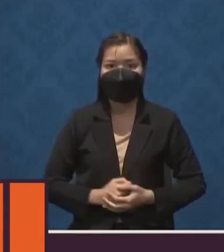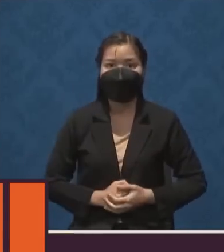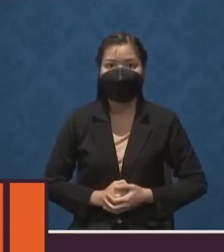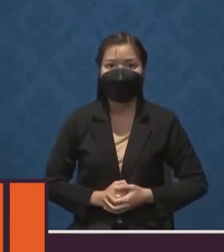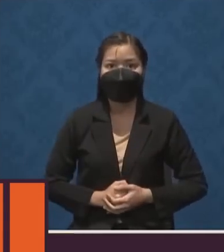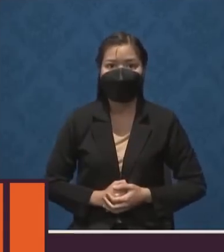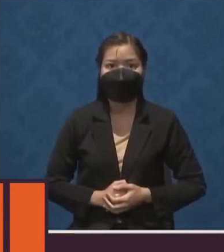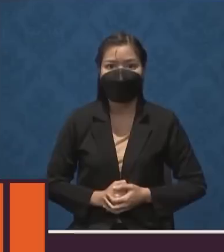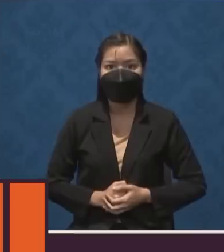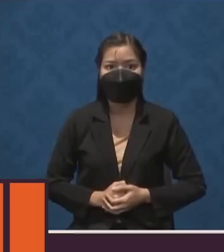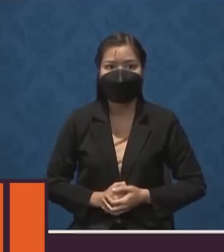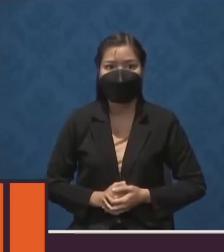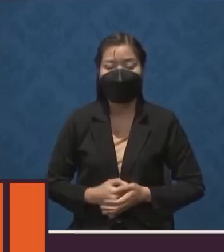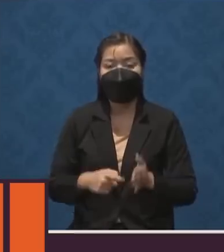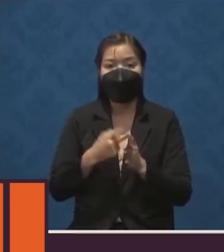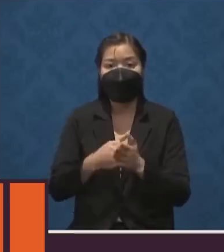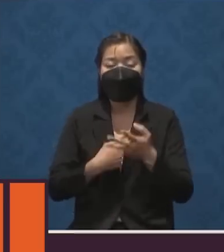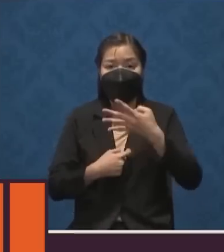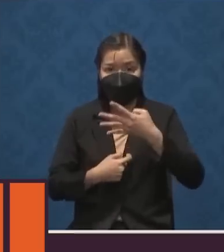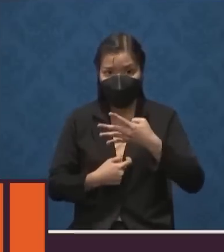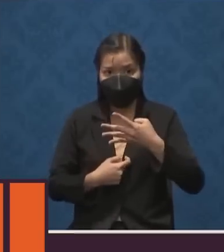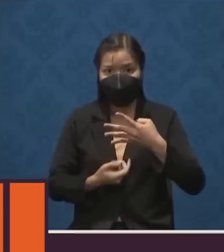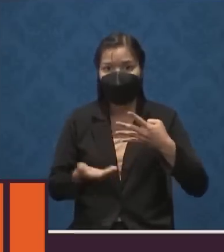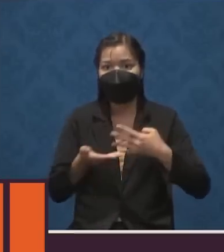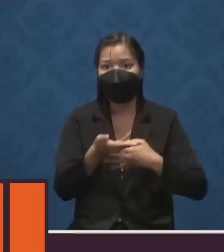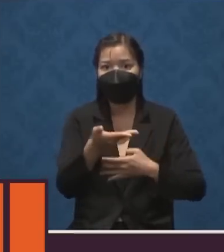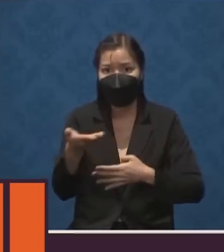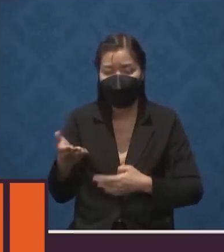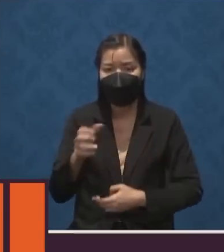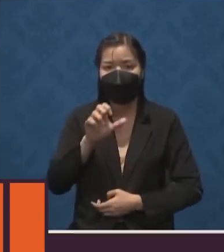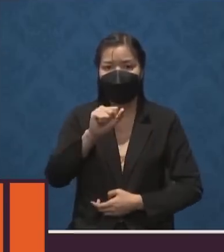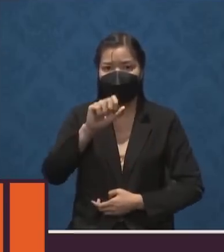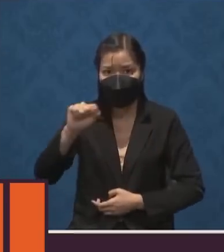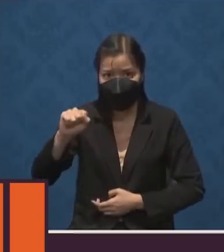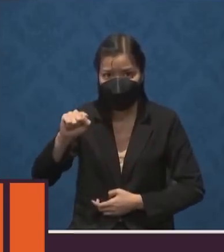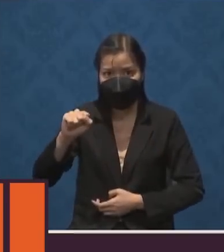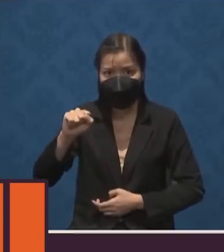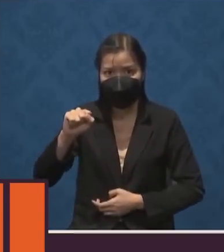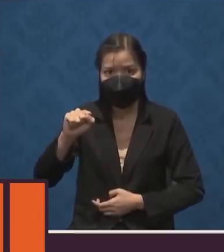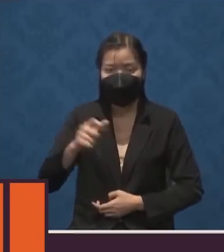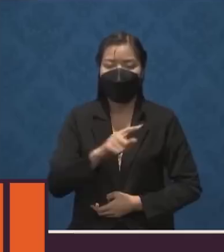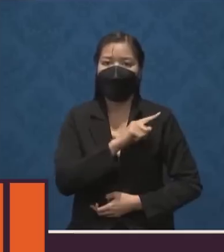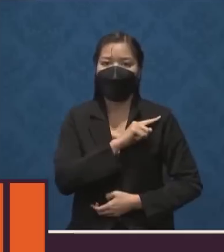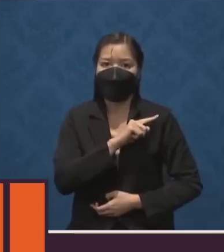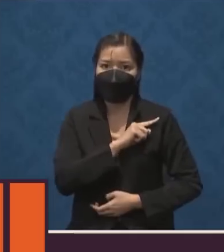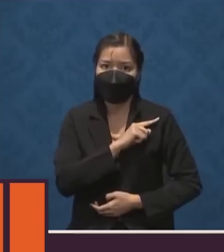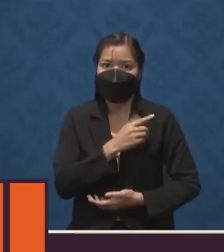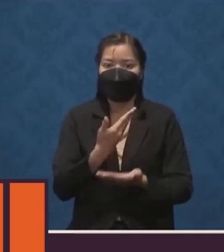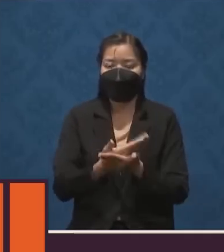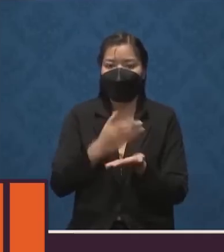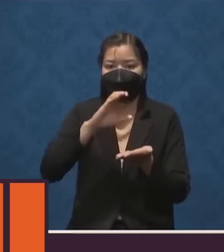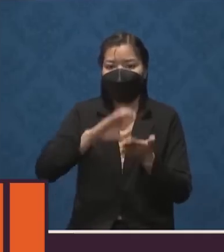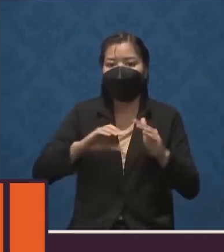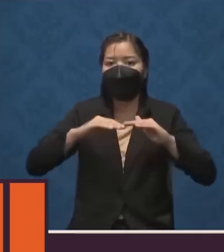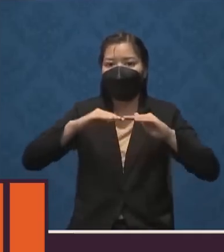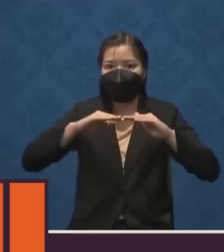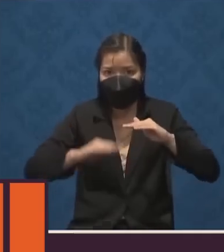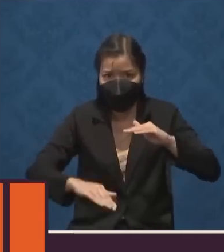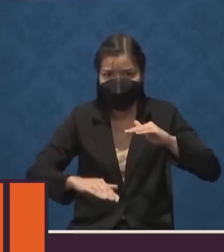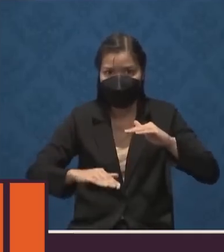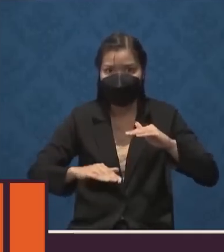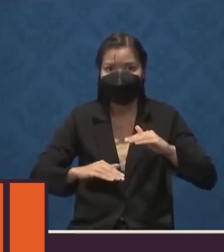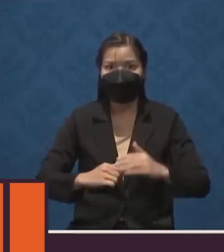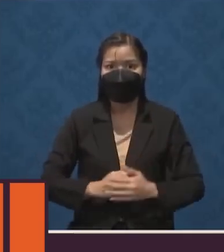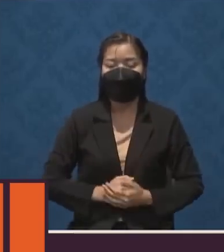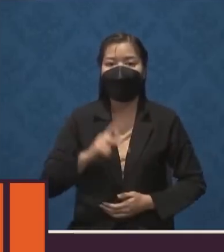4 เห็ผดงกล่าวนะครับผมไดอยจะขอใหชภาพพแรัดอนนั้นพิจนาปรับลบบทและก็ประมาณของกอรานอภายใ้สักัดสำนกนายกรฐมนตร